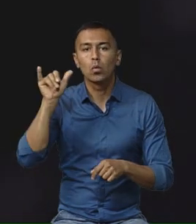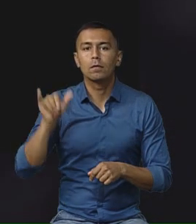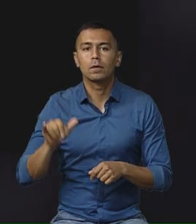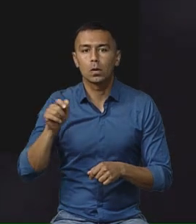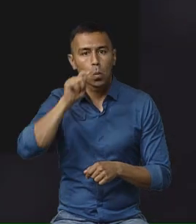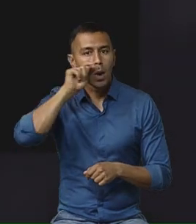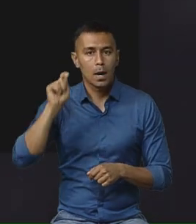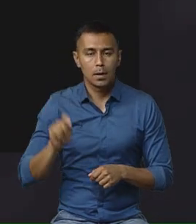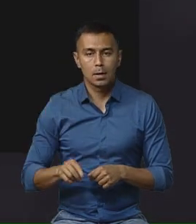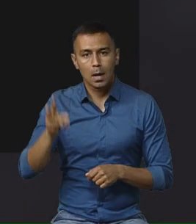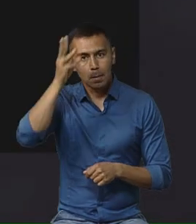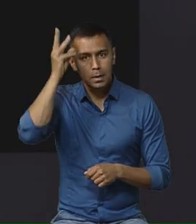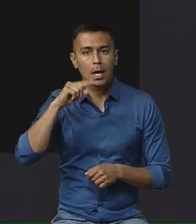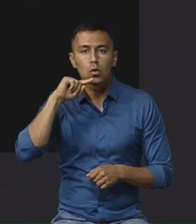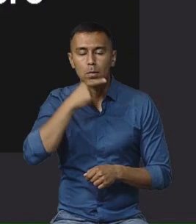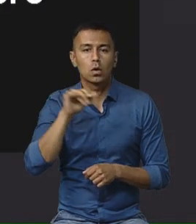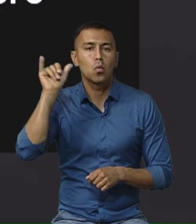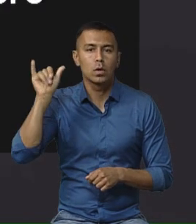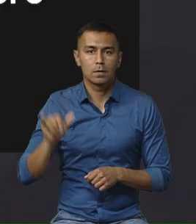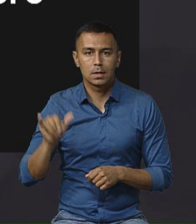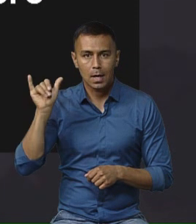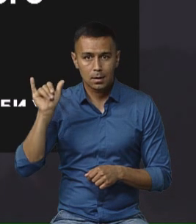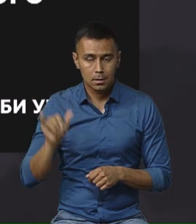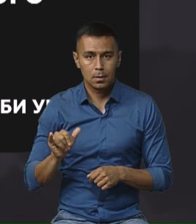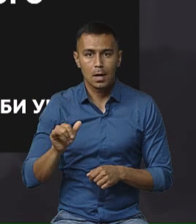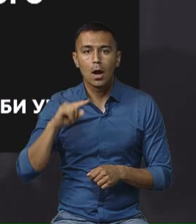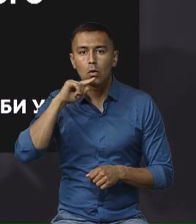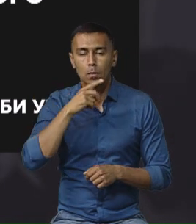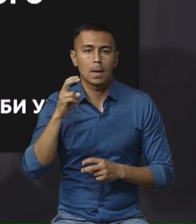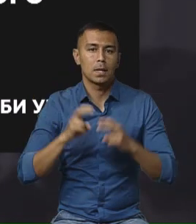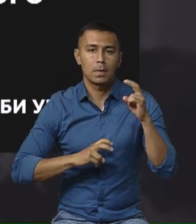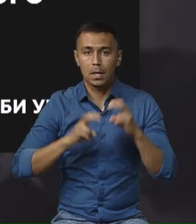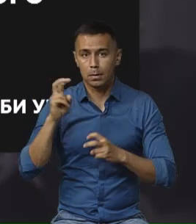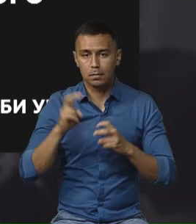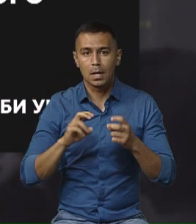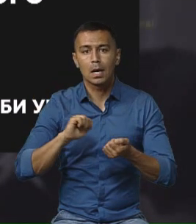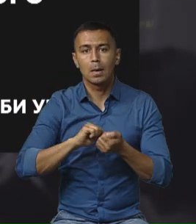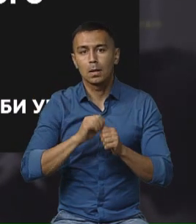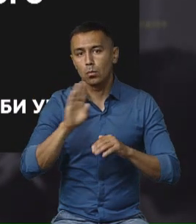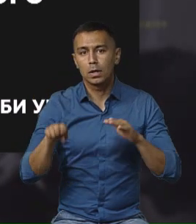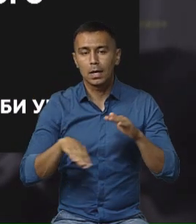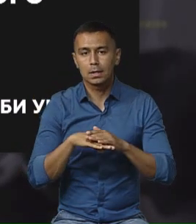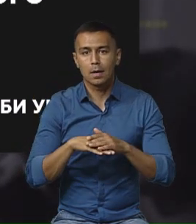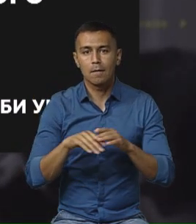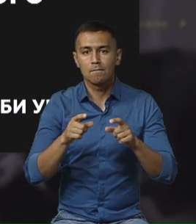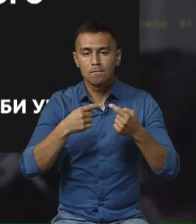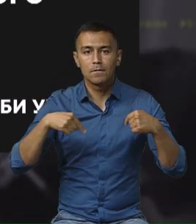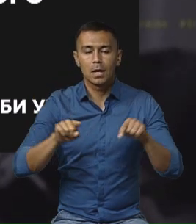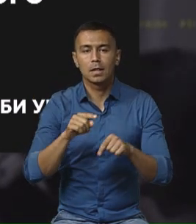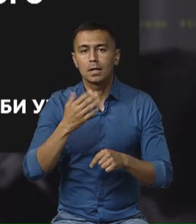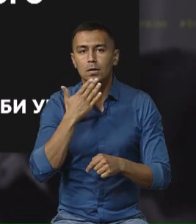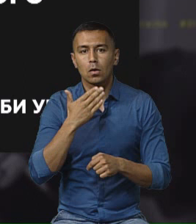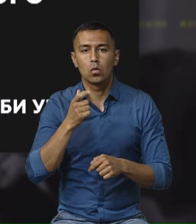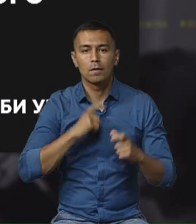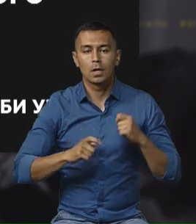Університету Україна, Хмельницький економічний університет, Університет економіки і підприємництва, Кам'янець-Подільська філія Національного університету